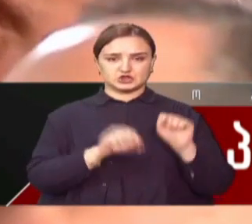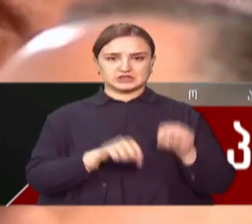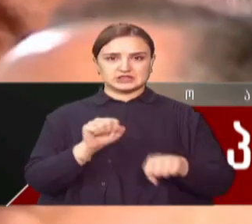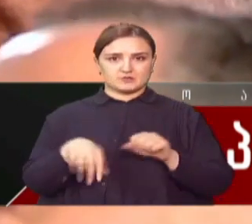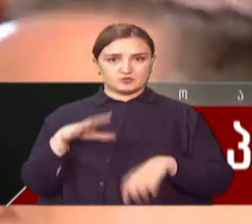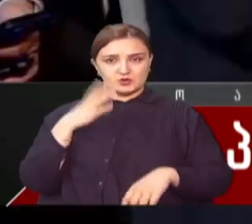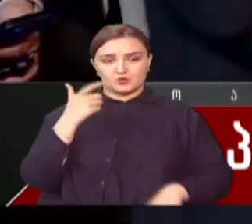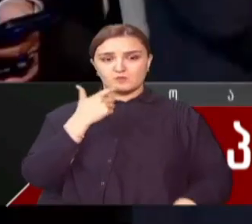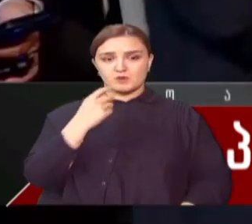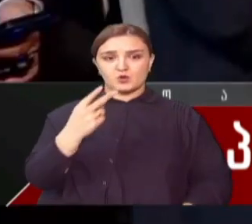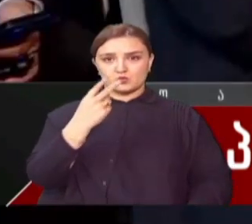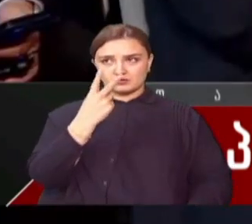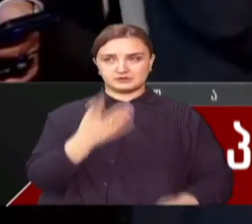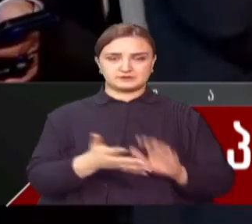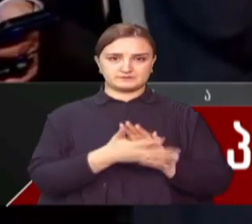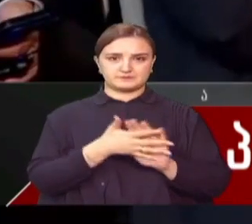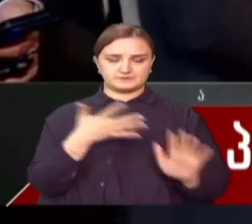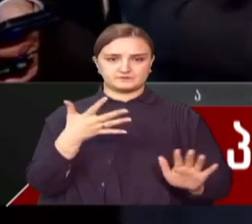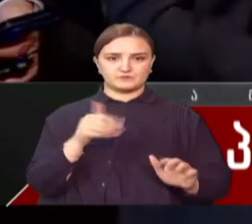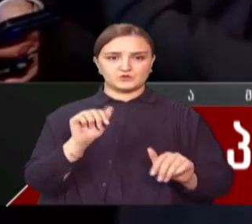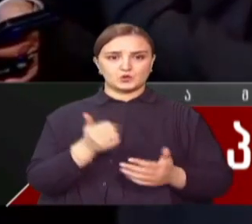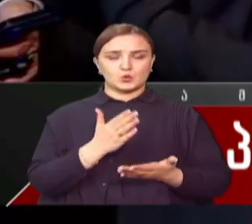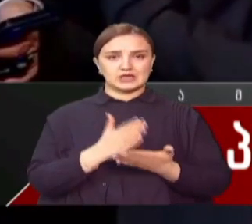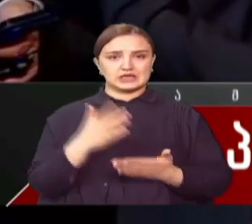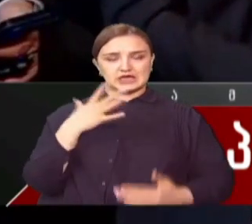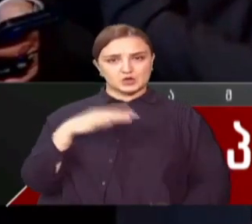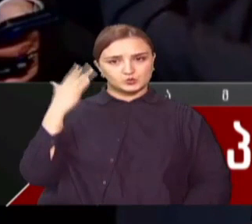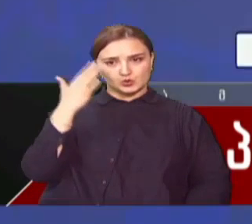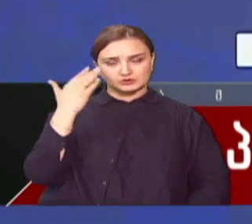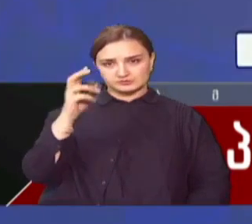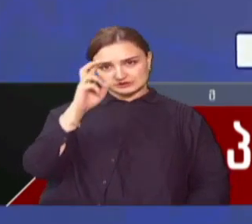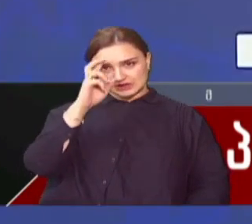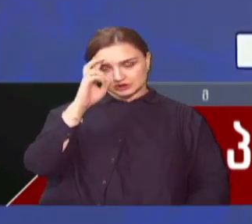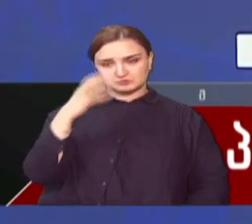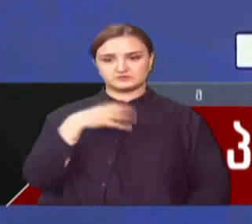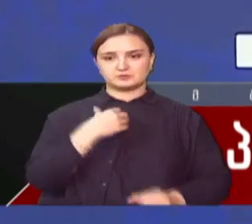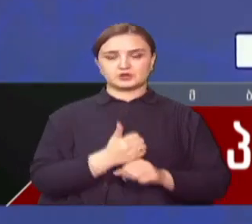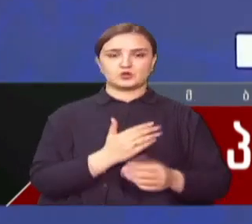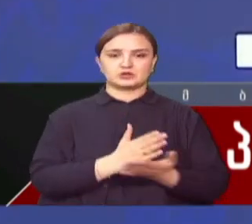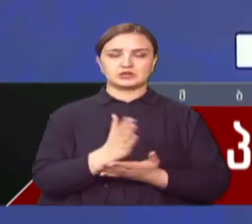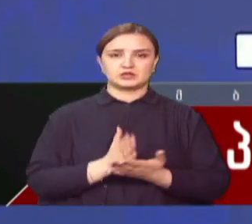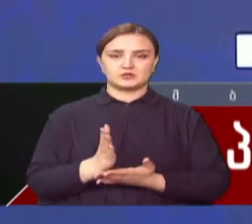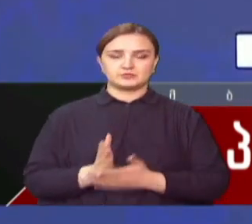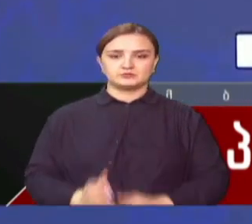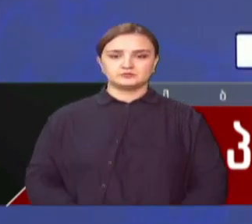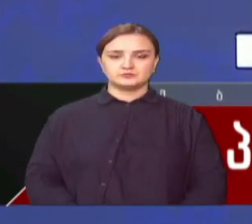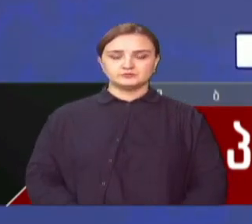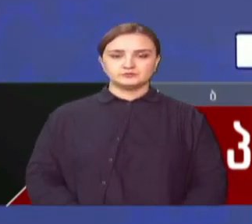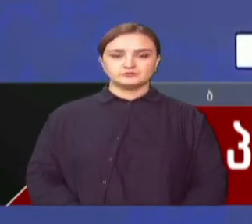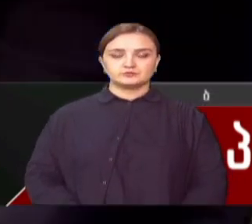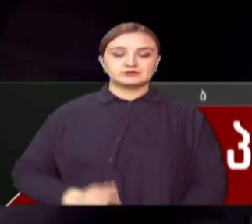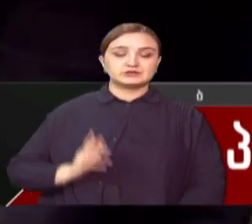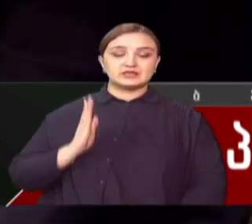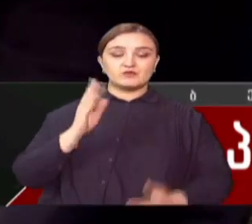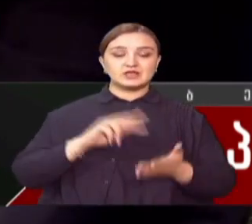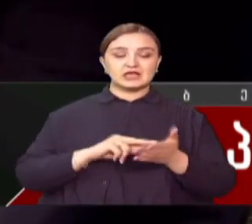იყო მაყურებლისთვის გაეანალიზებინა, როგორი არის ქართული ოცნების ხელისუფლების პრიორიტეტები, გეგმები, სამომავლო